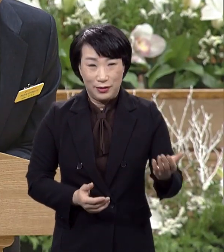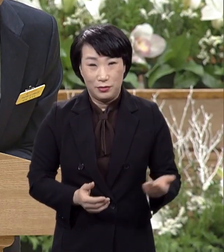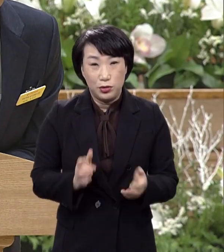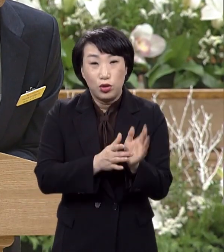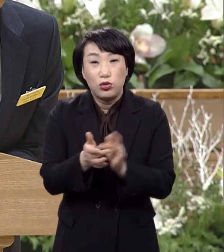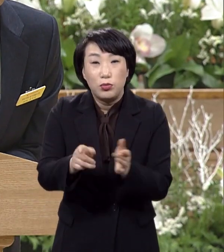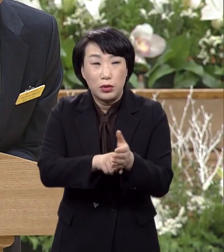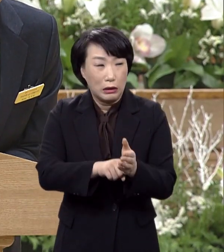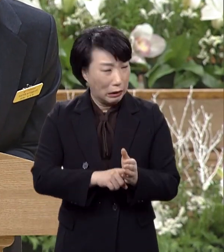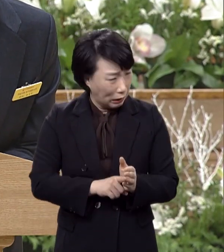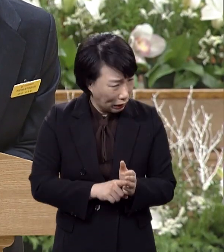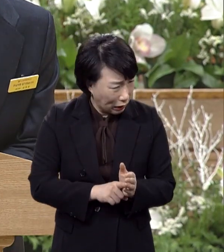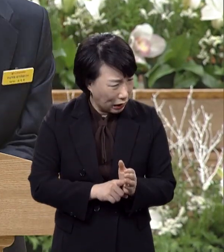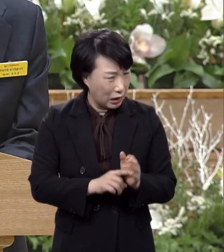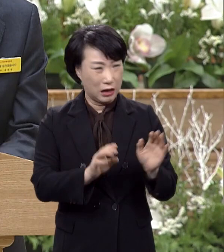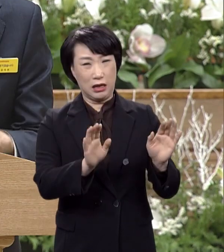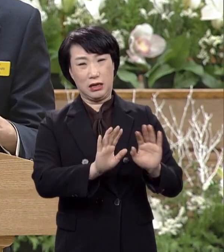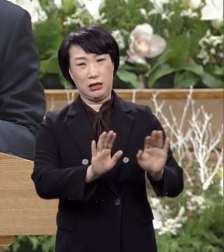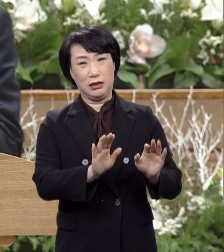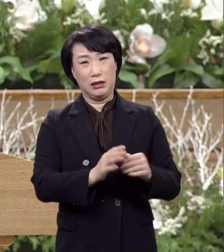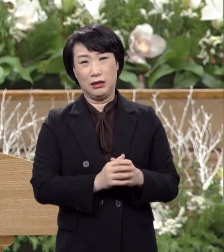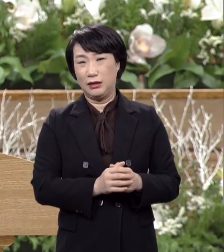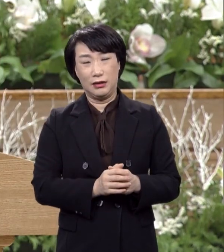예수 믿는 사람은 아니요.